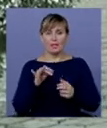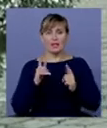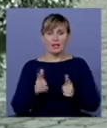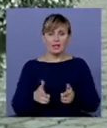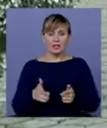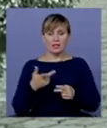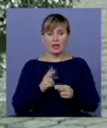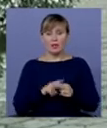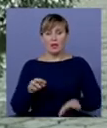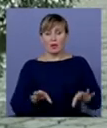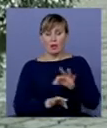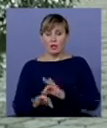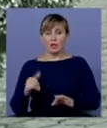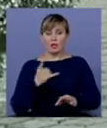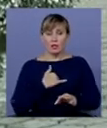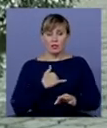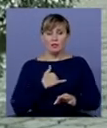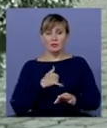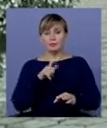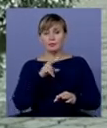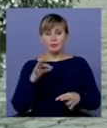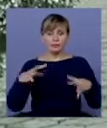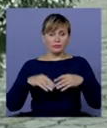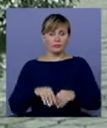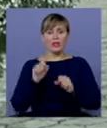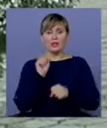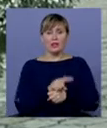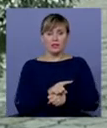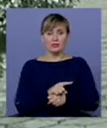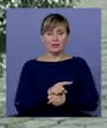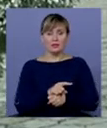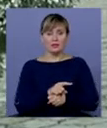согласно этого проекта у нас экосообщество заказало